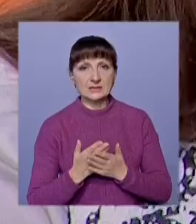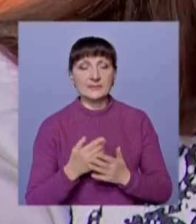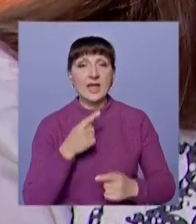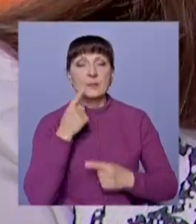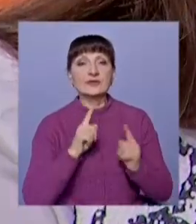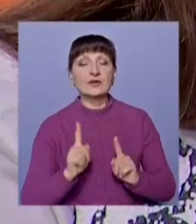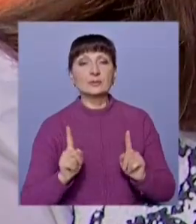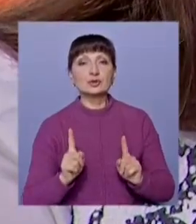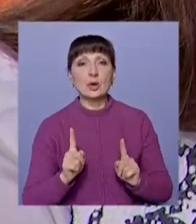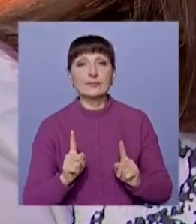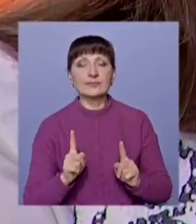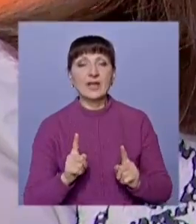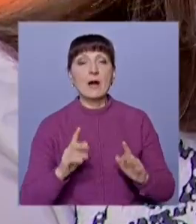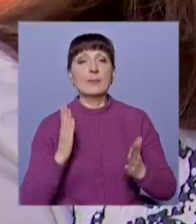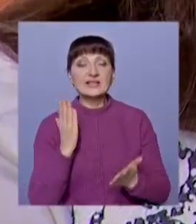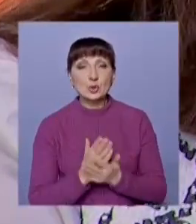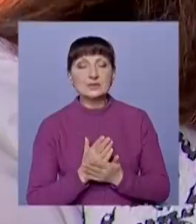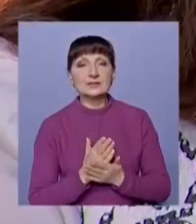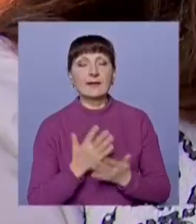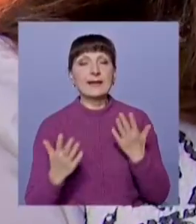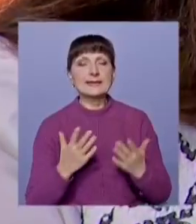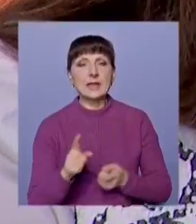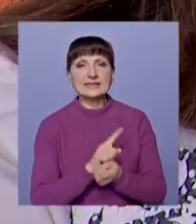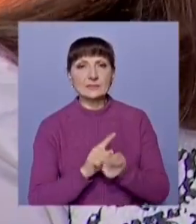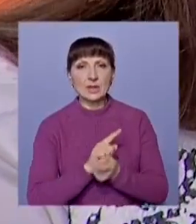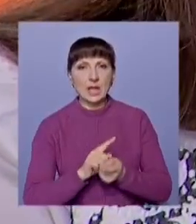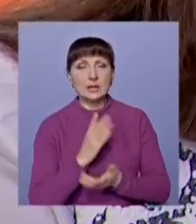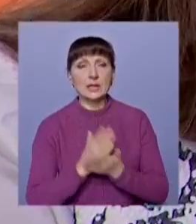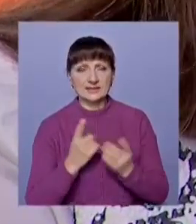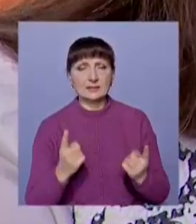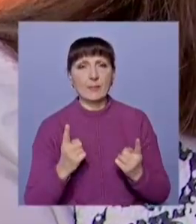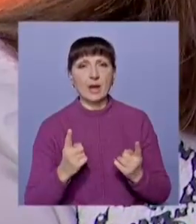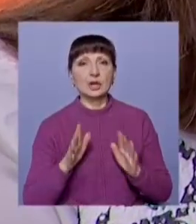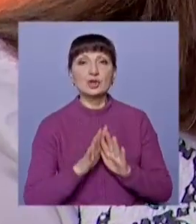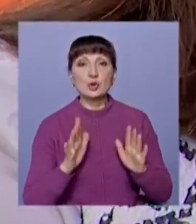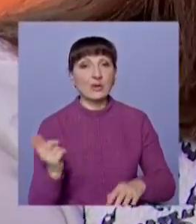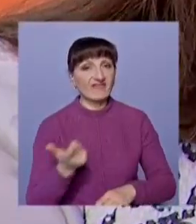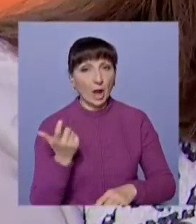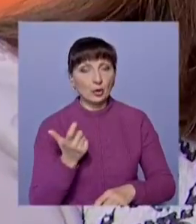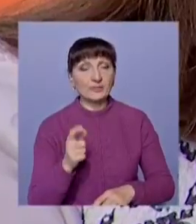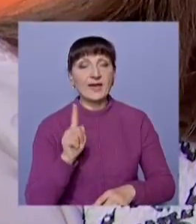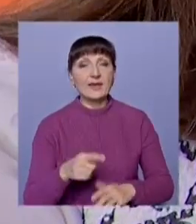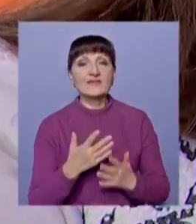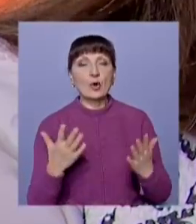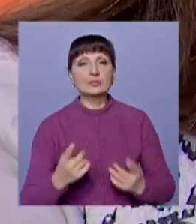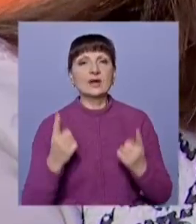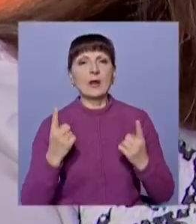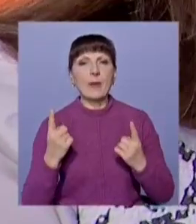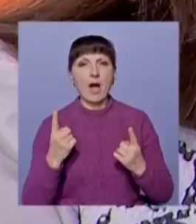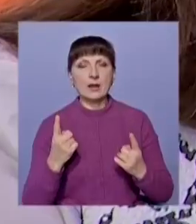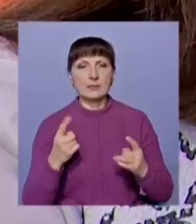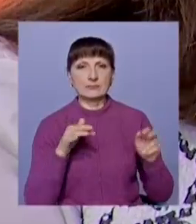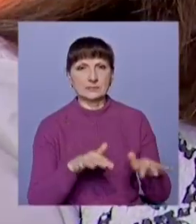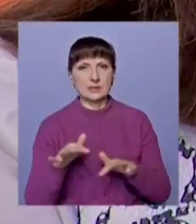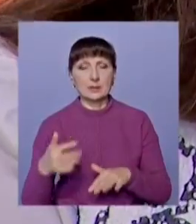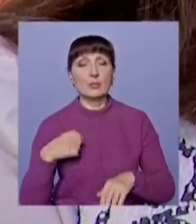что происходят какие-то тектонические изменения. Вот, и они не только в экономике, но и вот в каком-то глобальном контексте мы тоже их